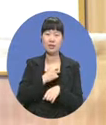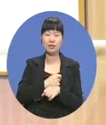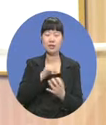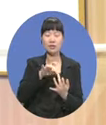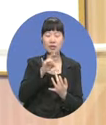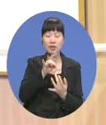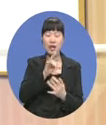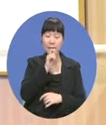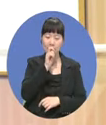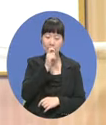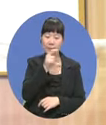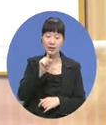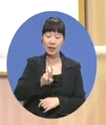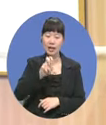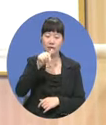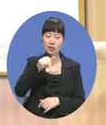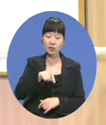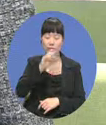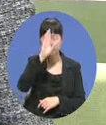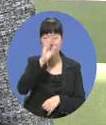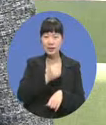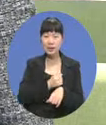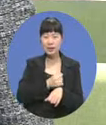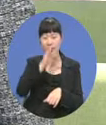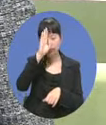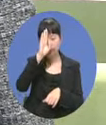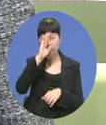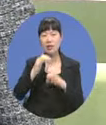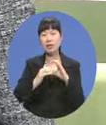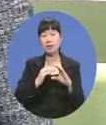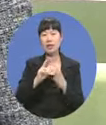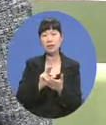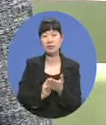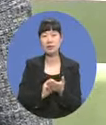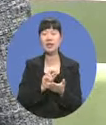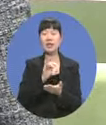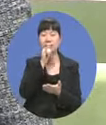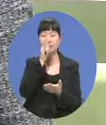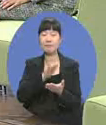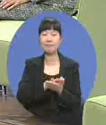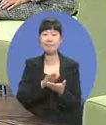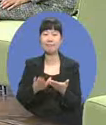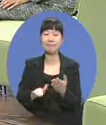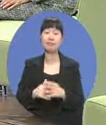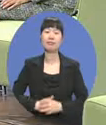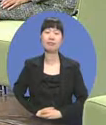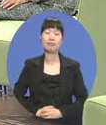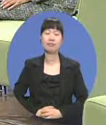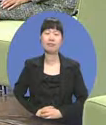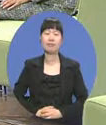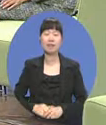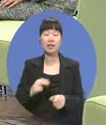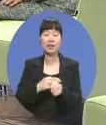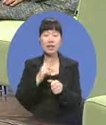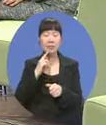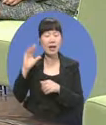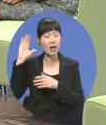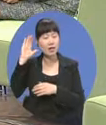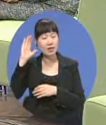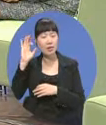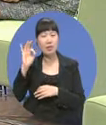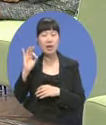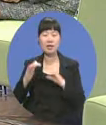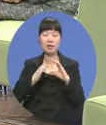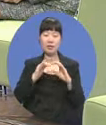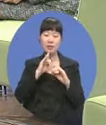이제 선택적 항구충 같은 경우에는 병적인 의사소통 문제라고 볼 수가 있는 거죠. 그렇군요. 그러니까 선생님 말씀을 듣고 보니까 저희가 뭐